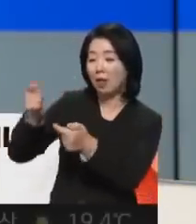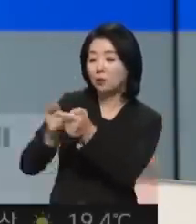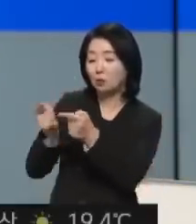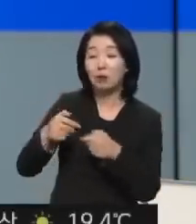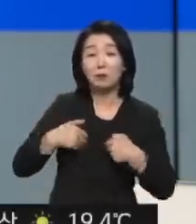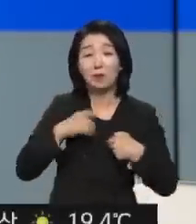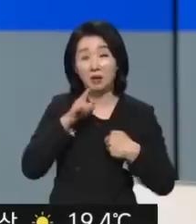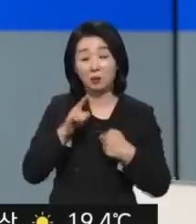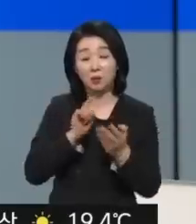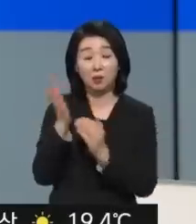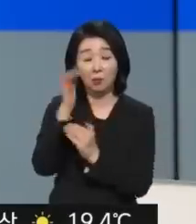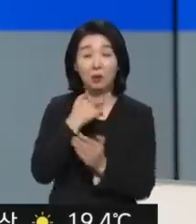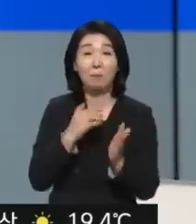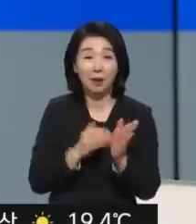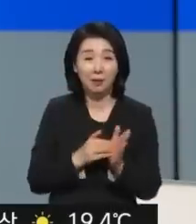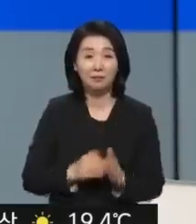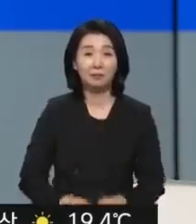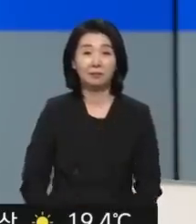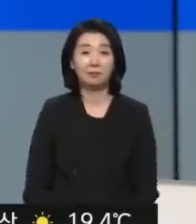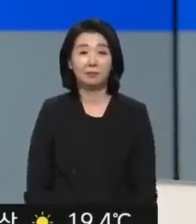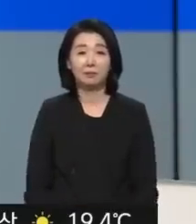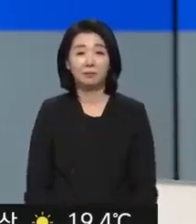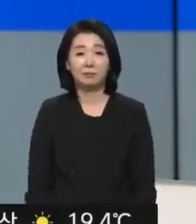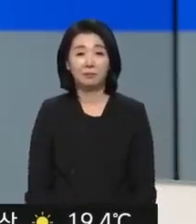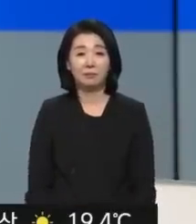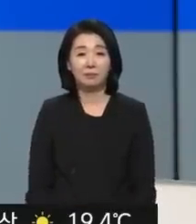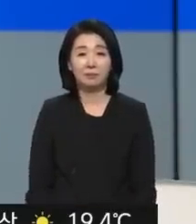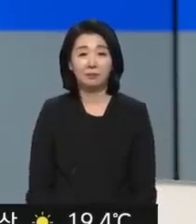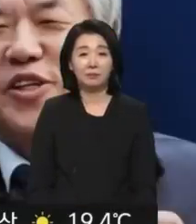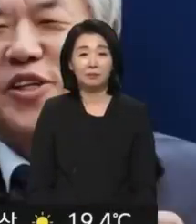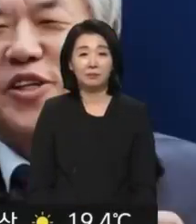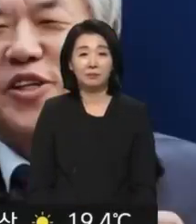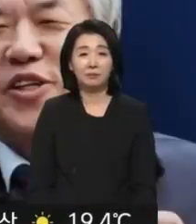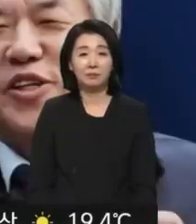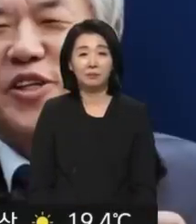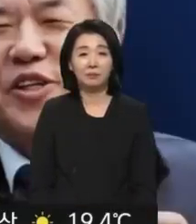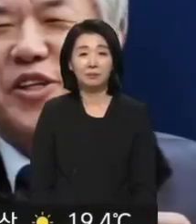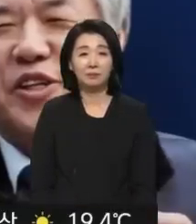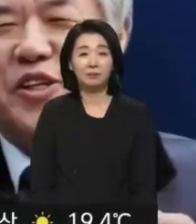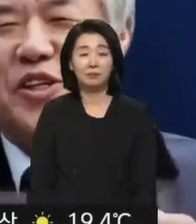열었습니다. 관련 내용을 정치인사이드에서 짚어봅니다.